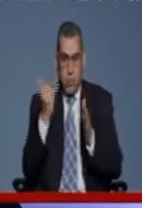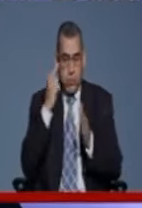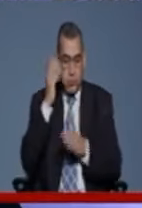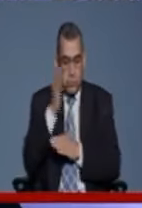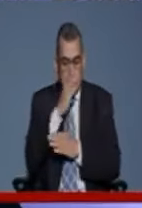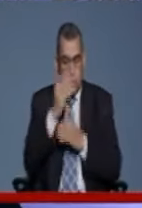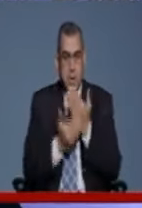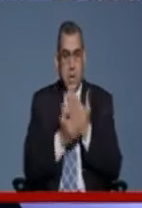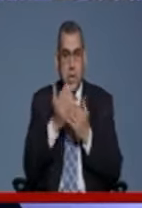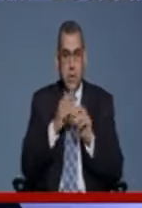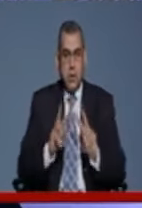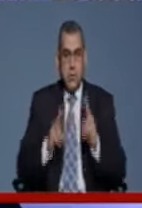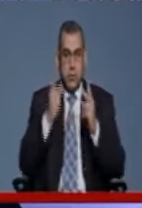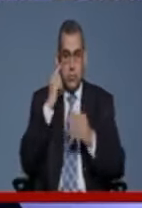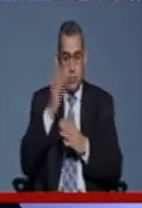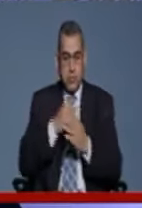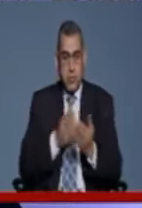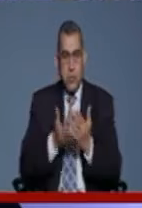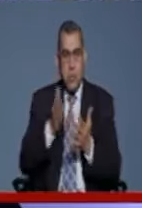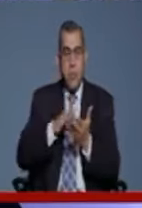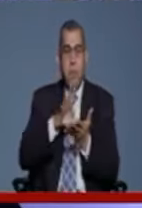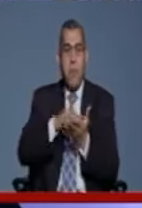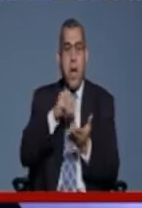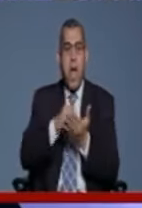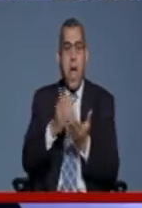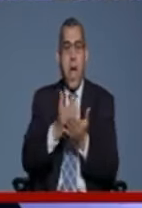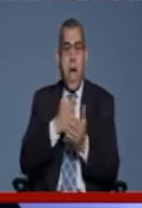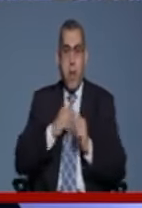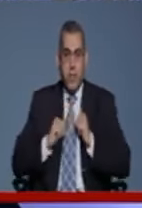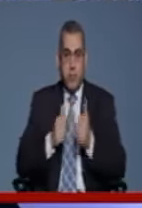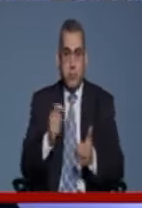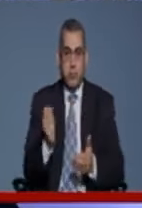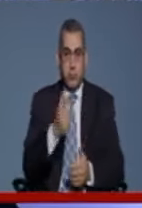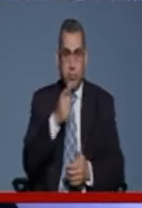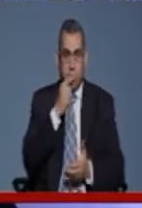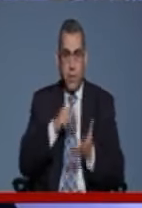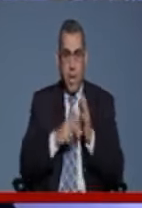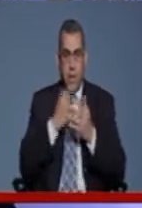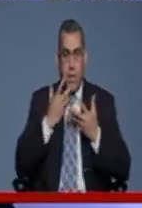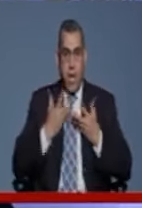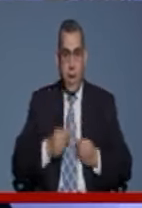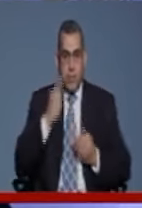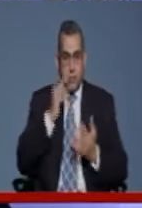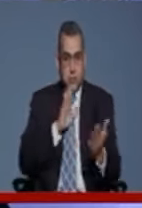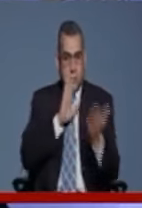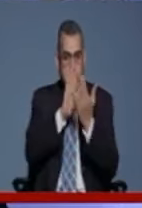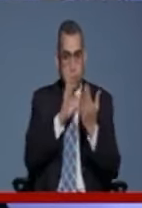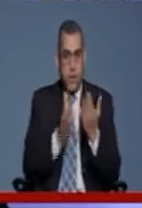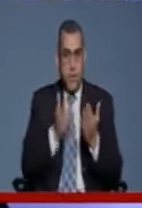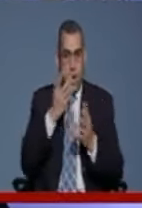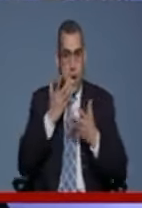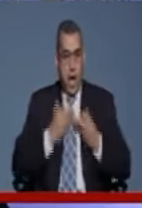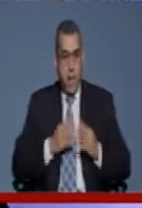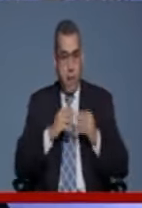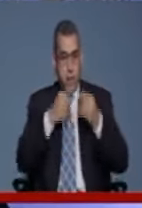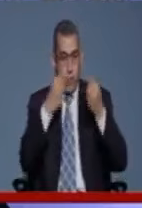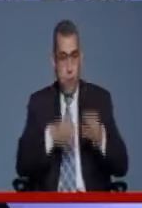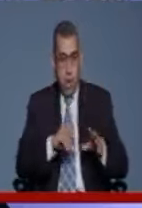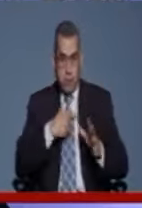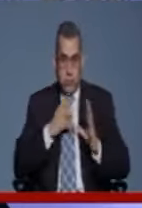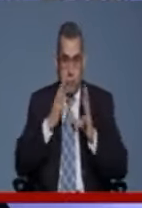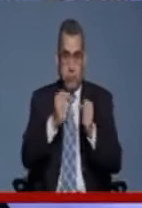التخطيط والمبادئة، لتحقق الاستباق الأمني في مواجهة ما يهدد أمن المجتمع واستقراره.